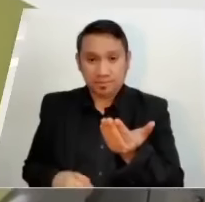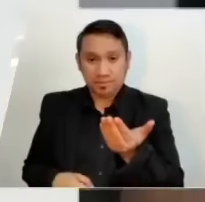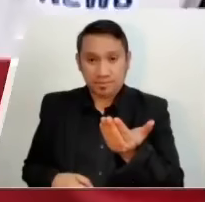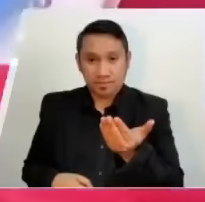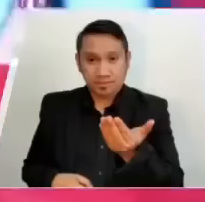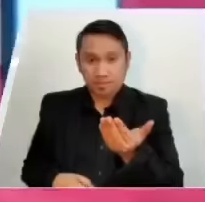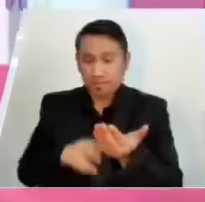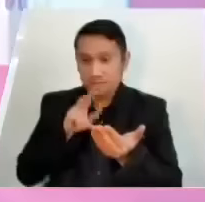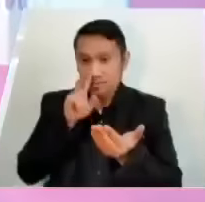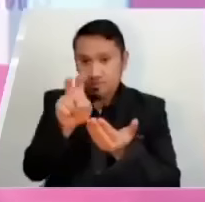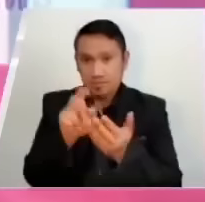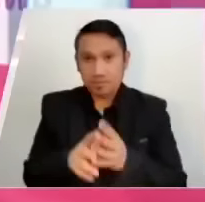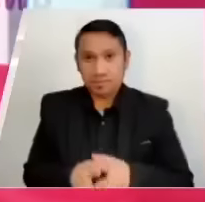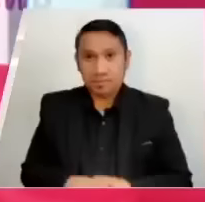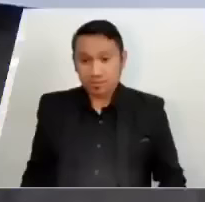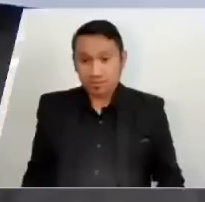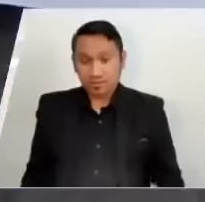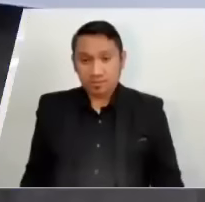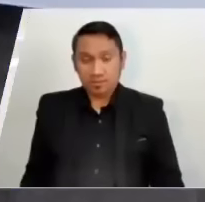inyong saksi.